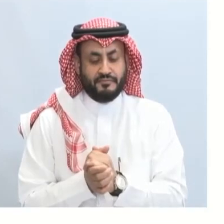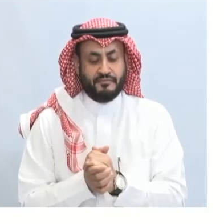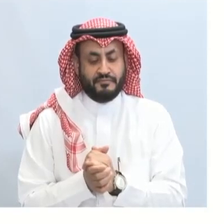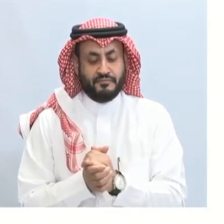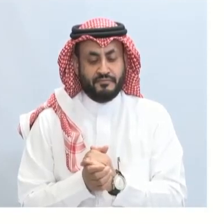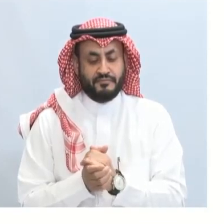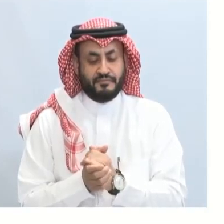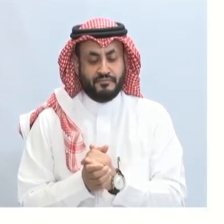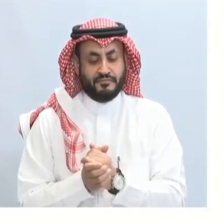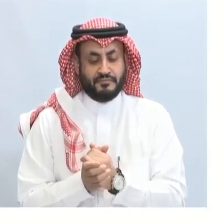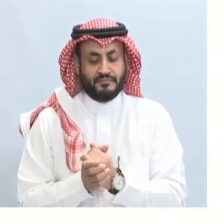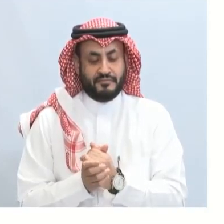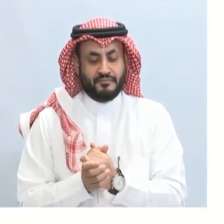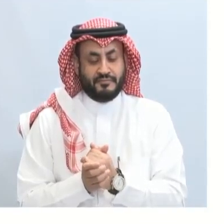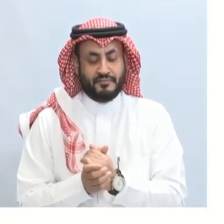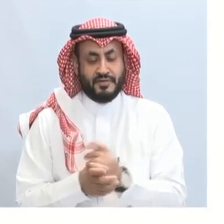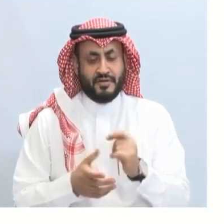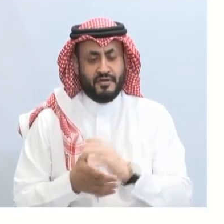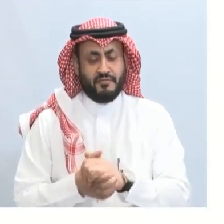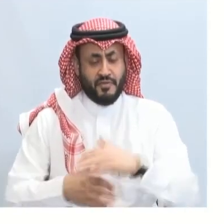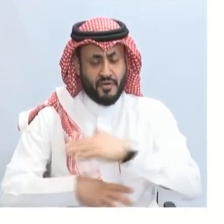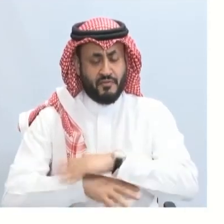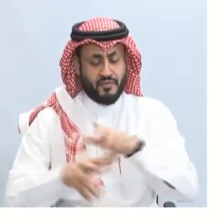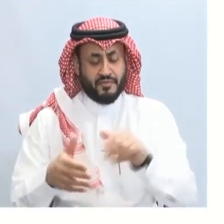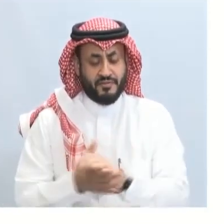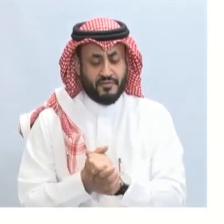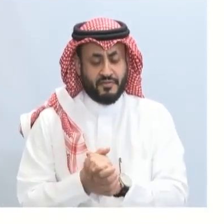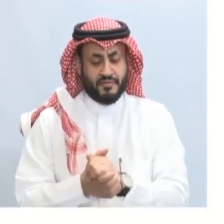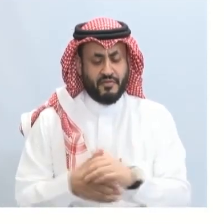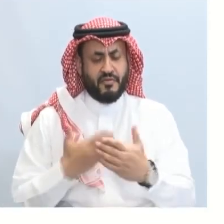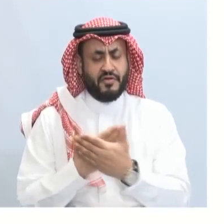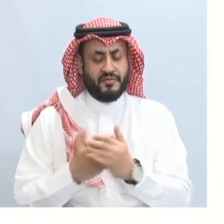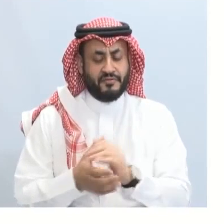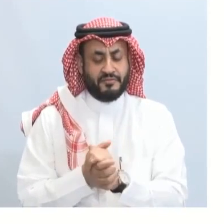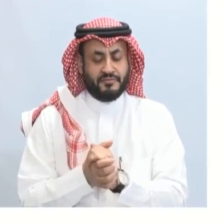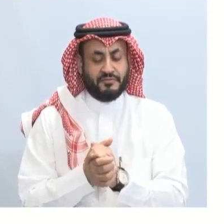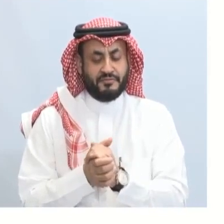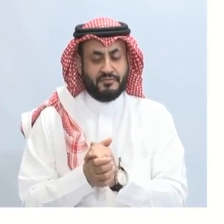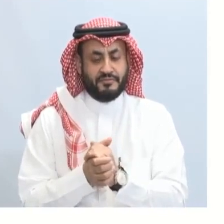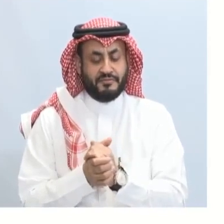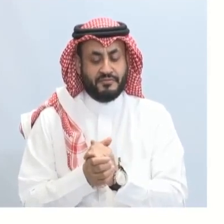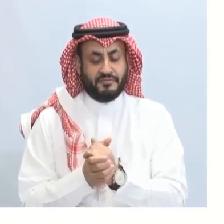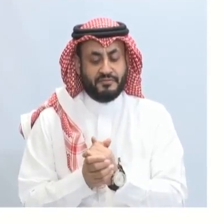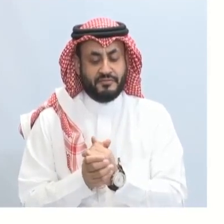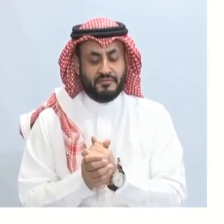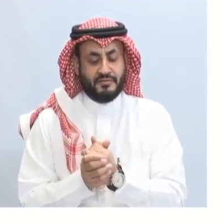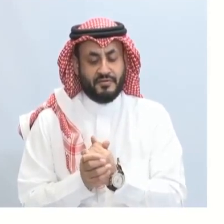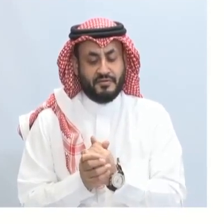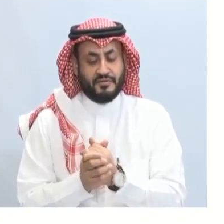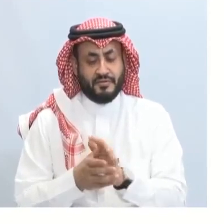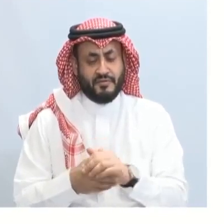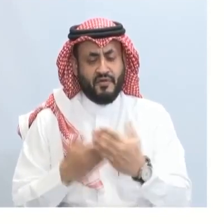والالتزام بالقوانين والانظمه السائده والمحافظه على ثروات الوطن وممتلكاته